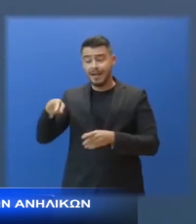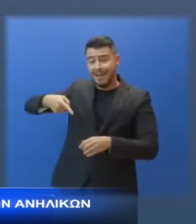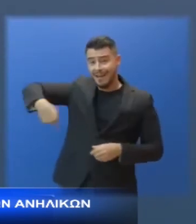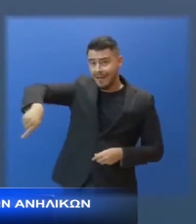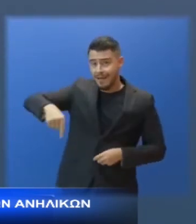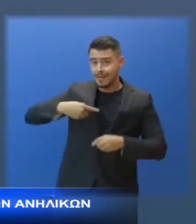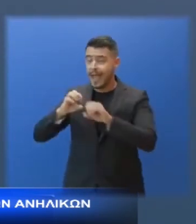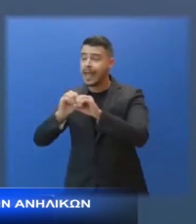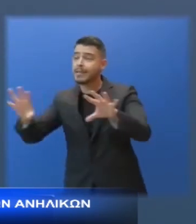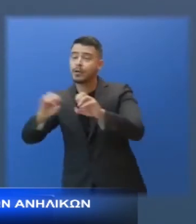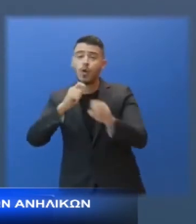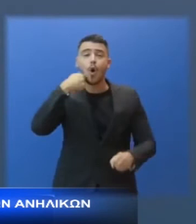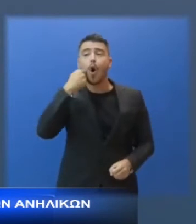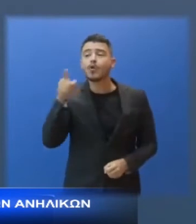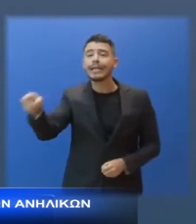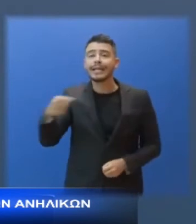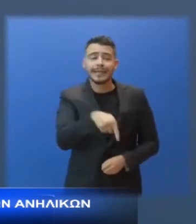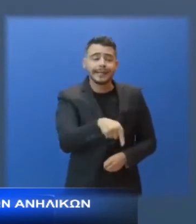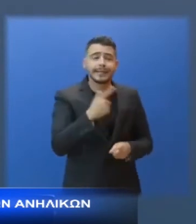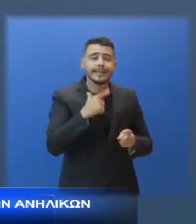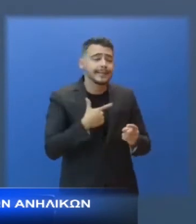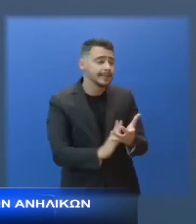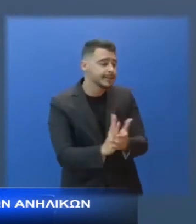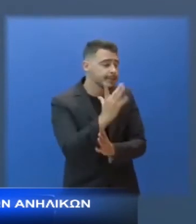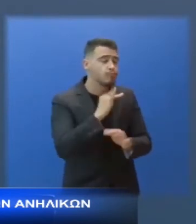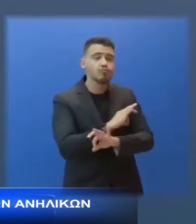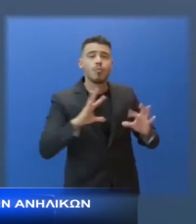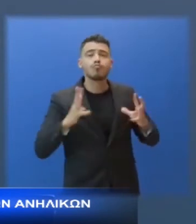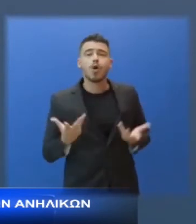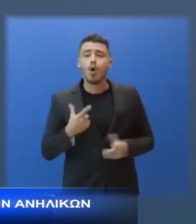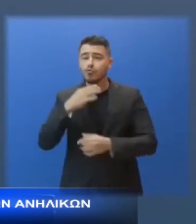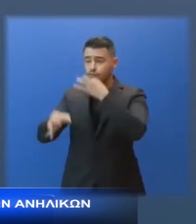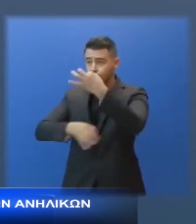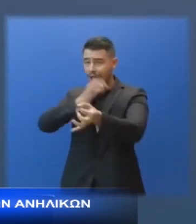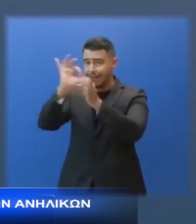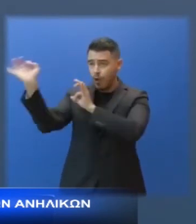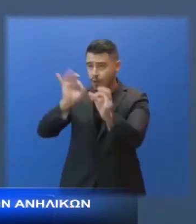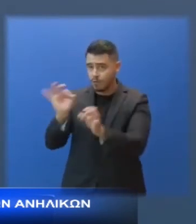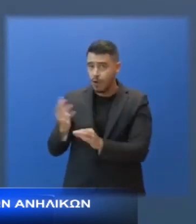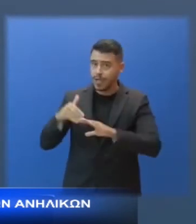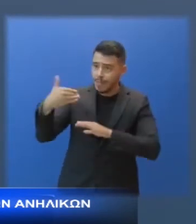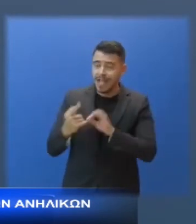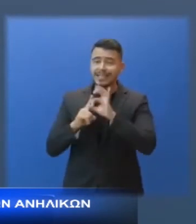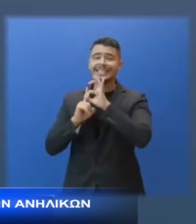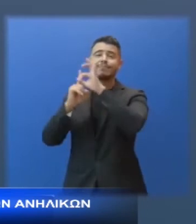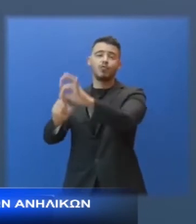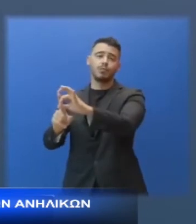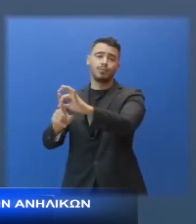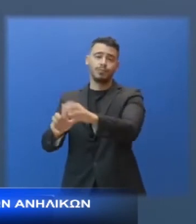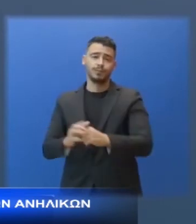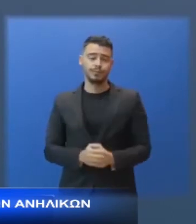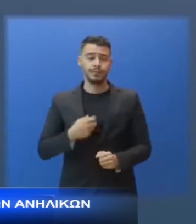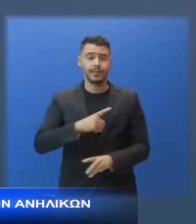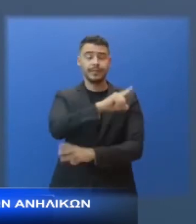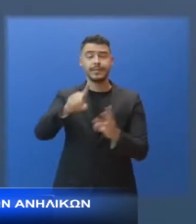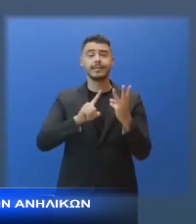γονείς για τα αποτελέσματα και να τους συμβουλεύει και να προτείνει τρόπους αντιμετώπισης των τυχών προβλημάτων. Τρίτον,